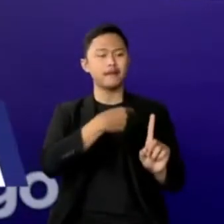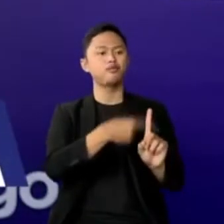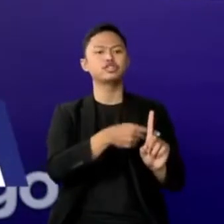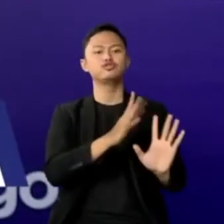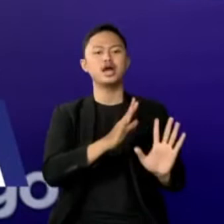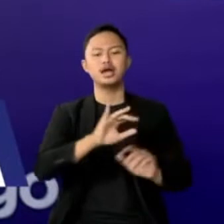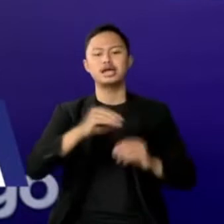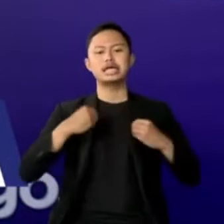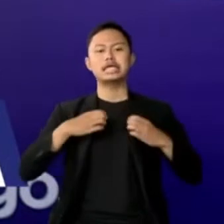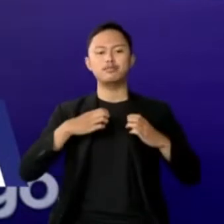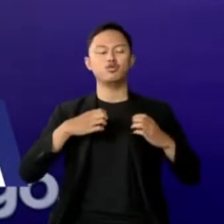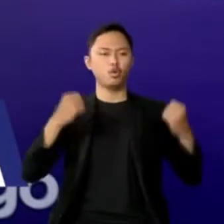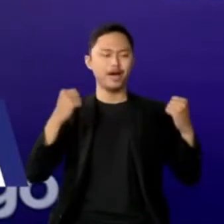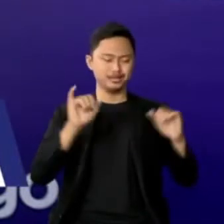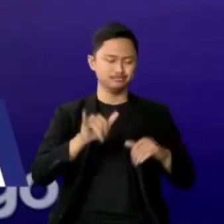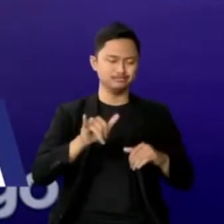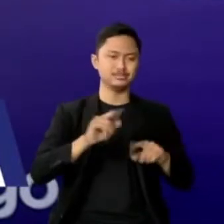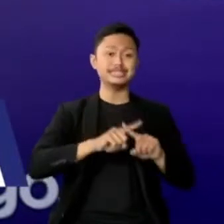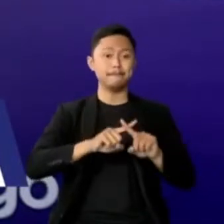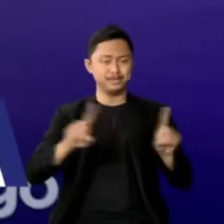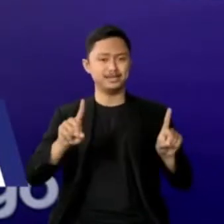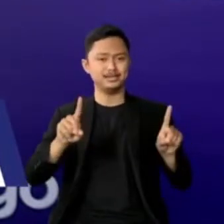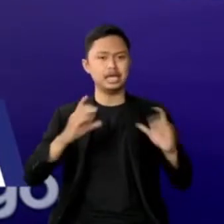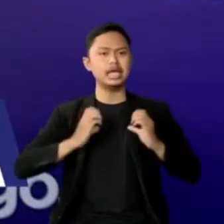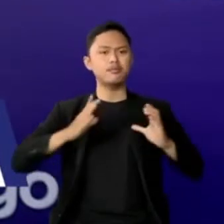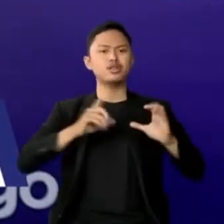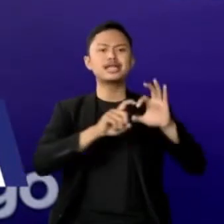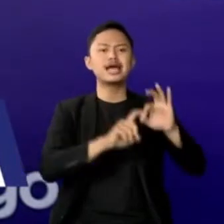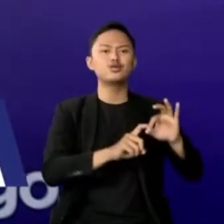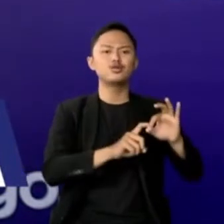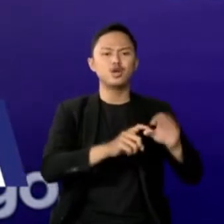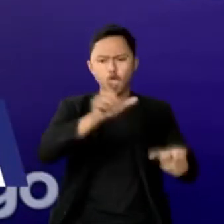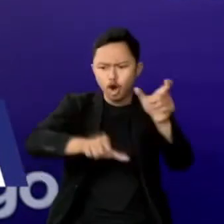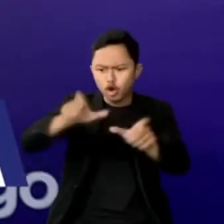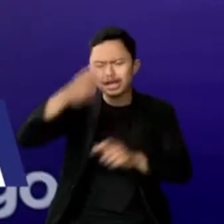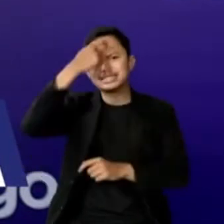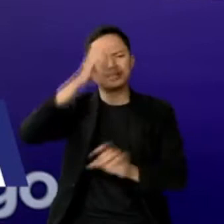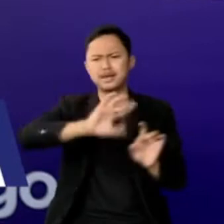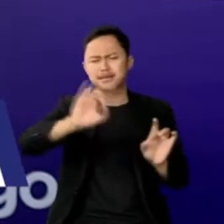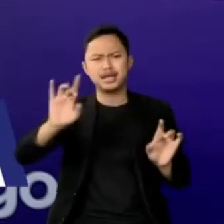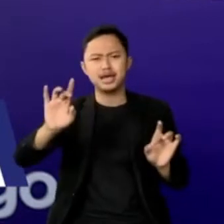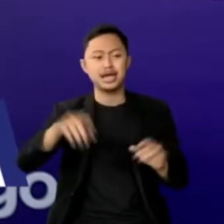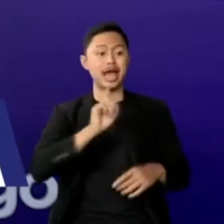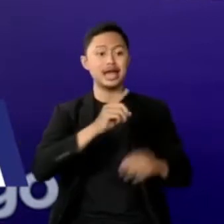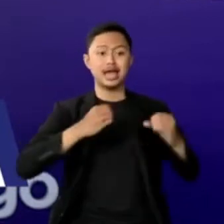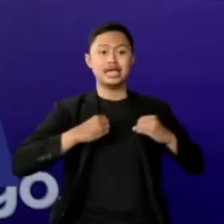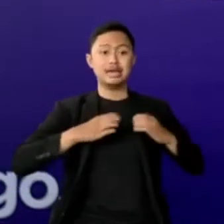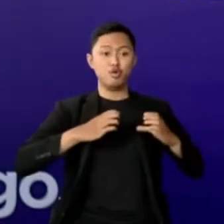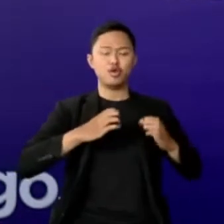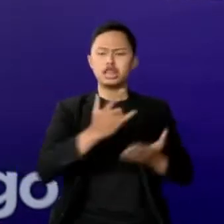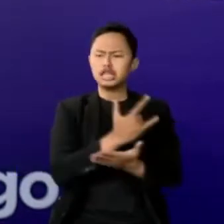autoimunitas tapi imunitas itu tergantung antar penyakit beda-beda ada yang imunitasnya terbentuk untuk